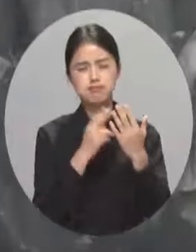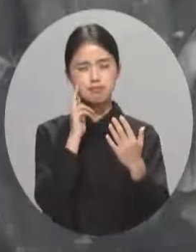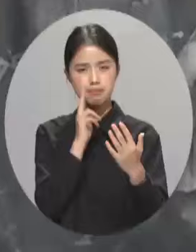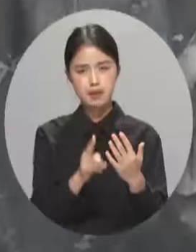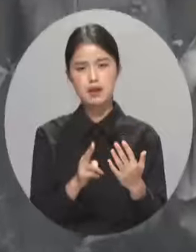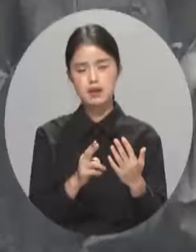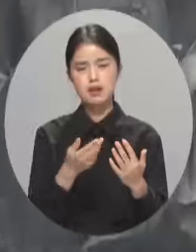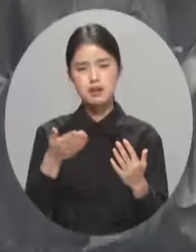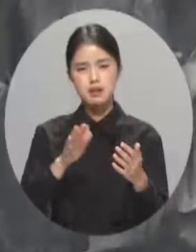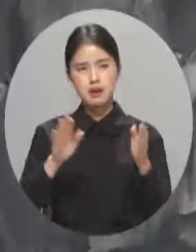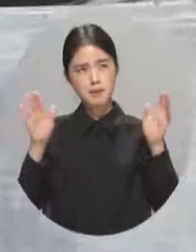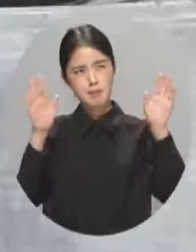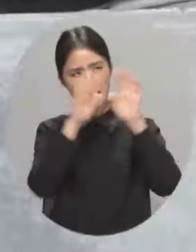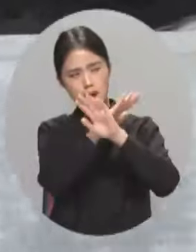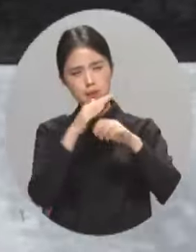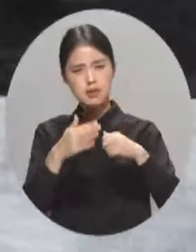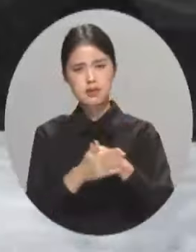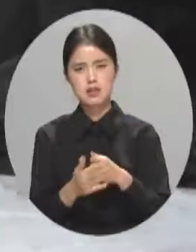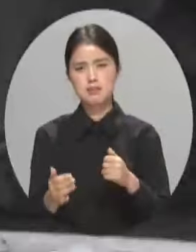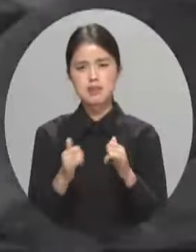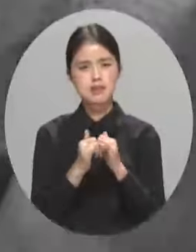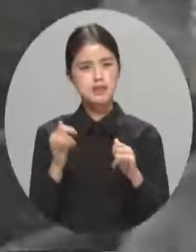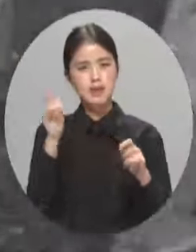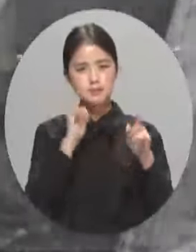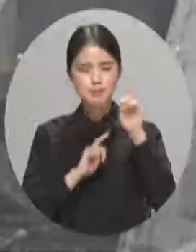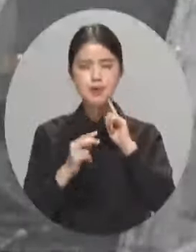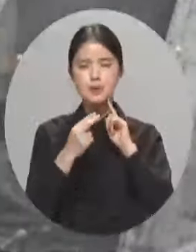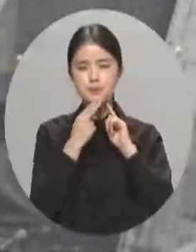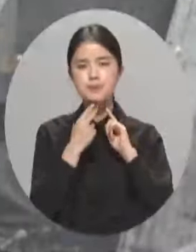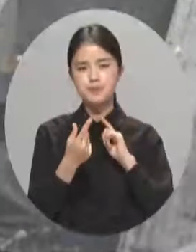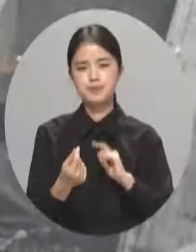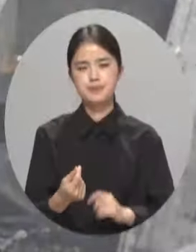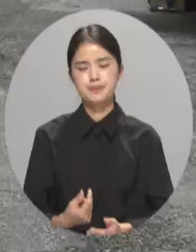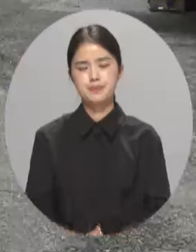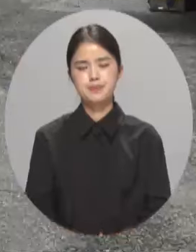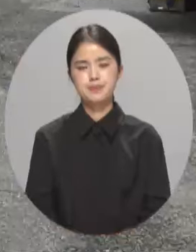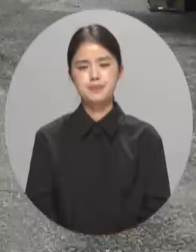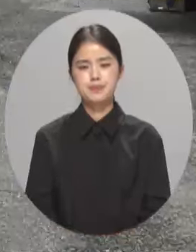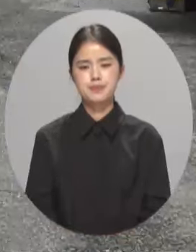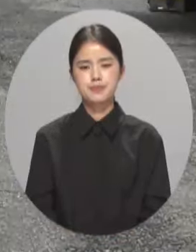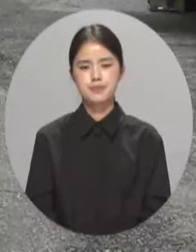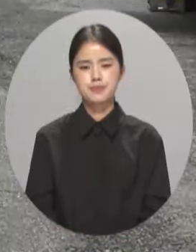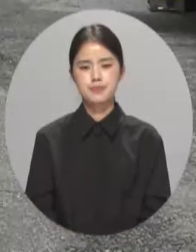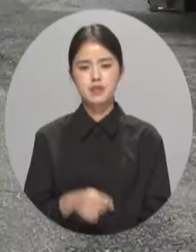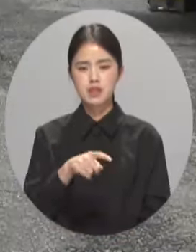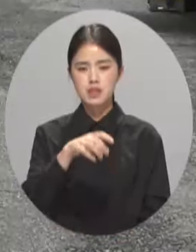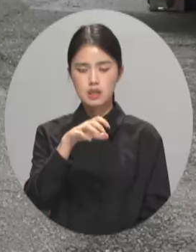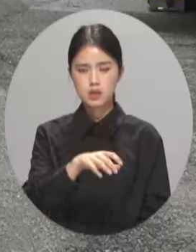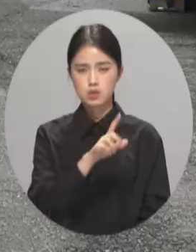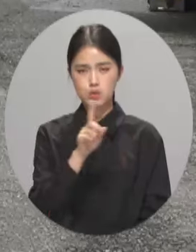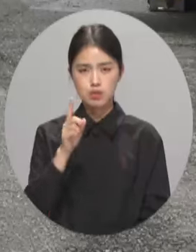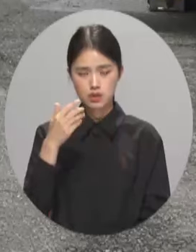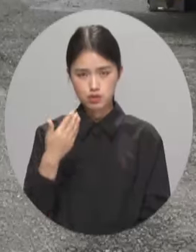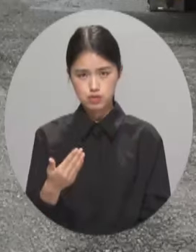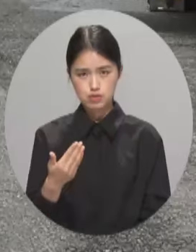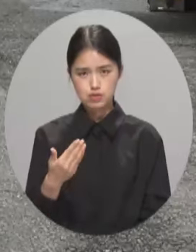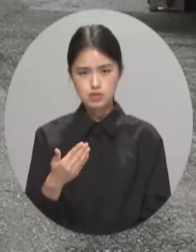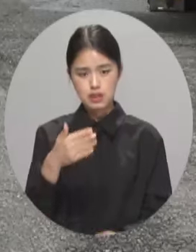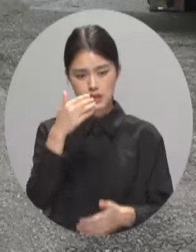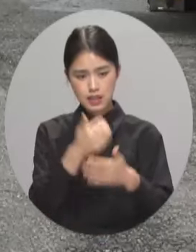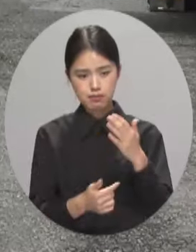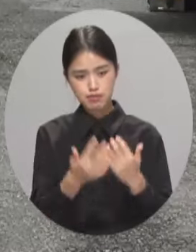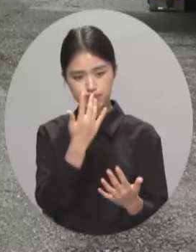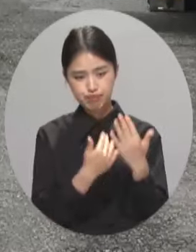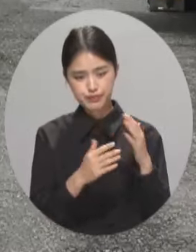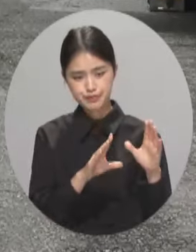있었는데 한밤중이어서 인명피해는 없는 것으로 전해졌습니다. 현장에서는 소방당국이 잔불 제거